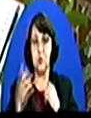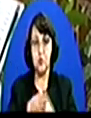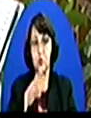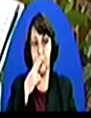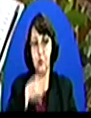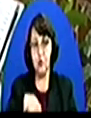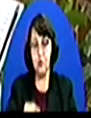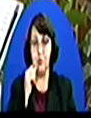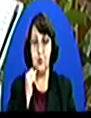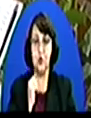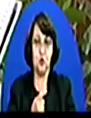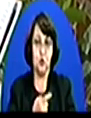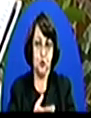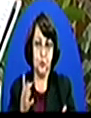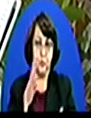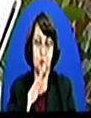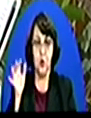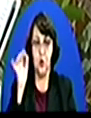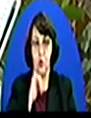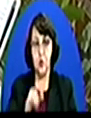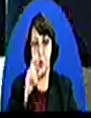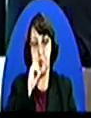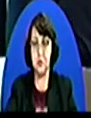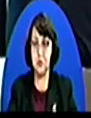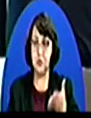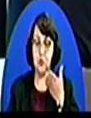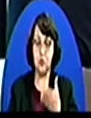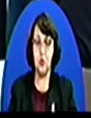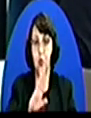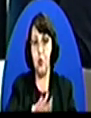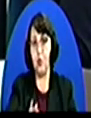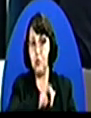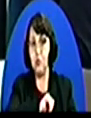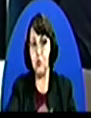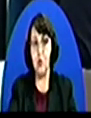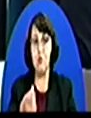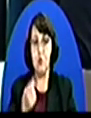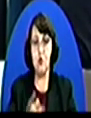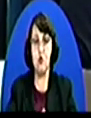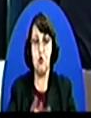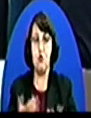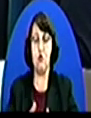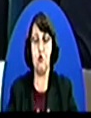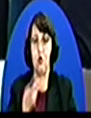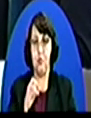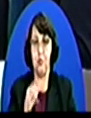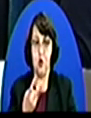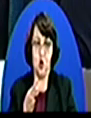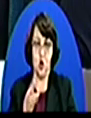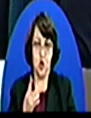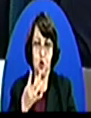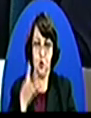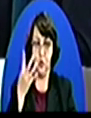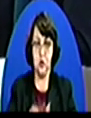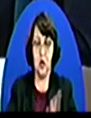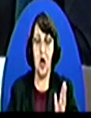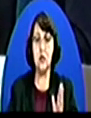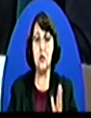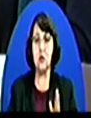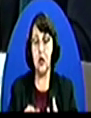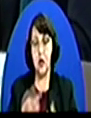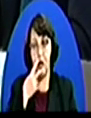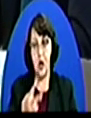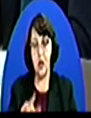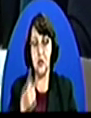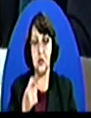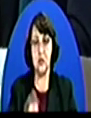олох хорлолоо. Улсын хэмжээнд хүсэлт гаргасан хүүхэд бүрд хүүхдийн мөнгөнд итгэмж олгож байгаа. За 2020 оны 4-р сарын дүнгээр 1